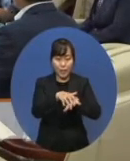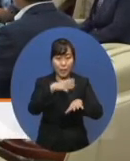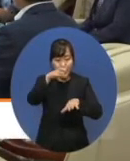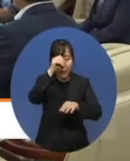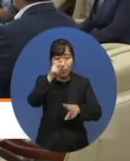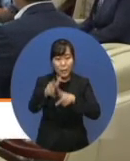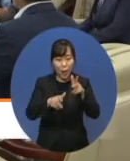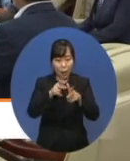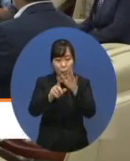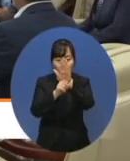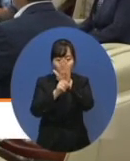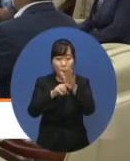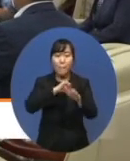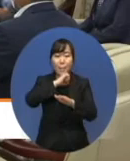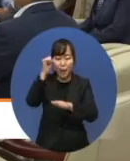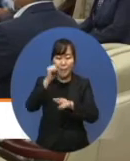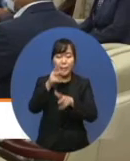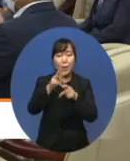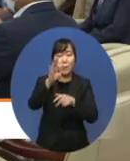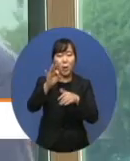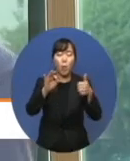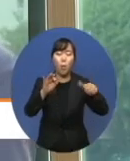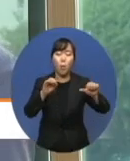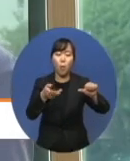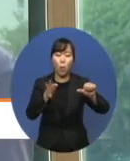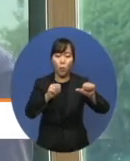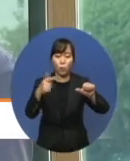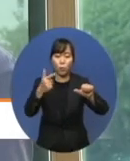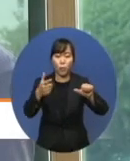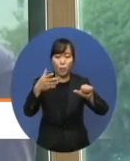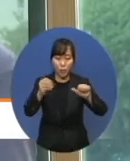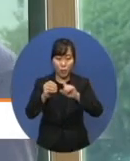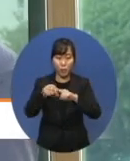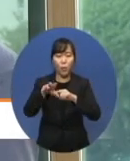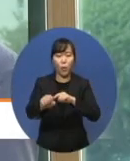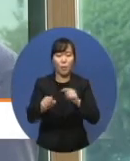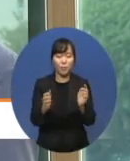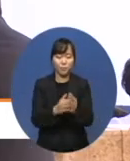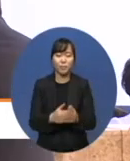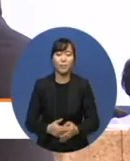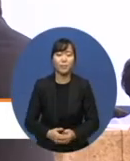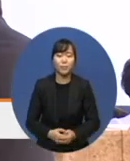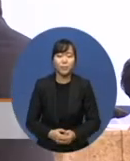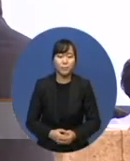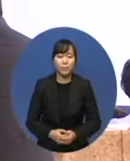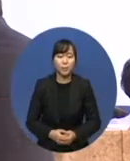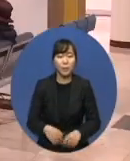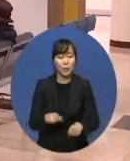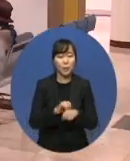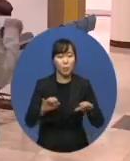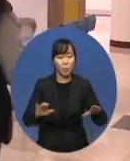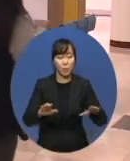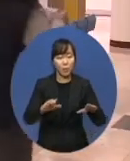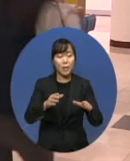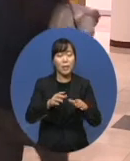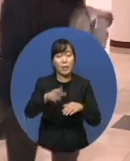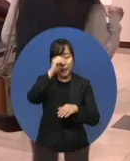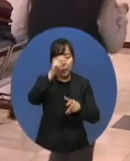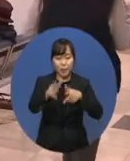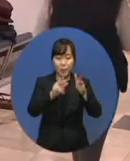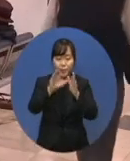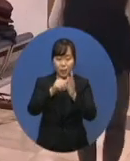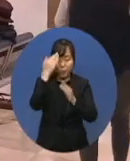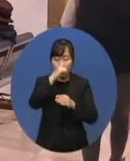시범사업 공모에 선정돼 사업비 5억 6천여만 원을 확보했기 때문입니다. 특히 이번 시범사업에서는